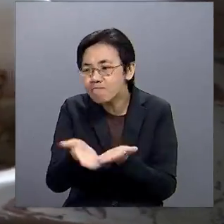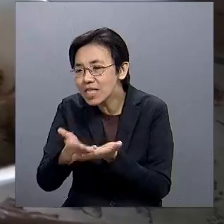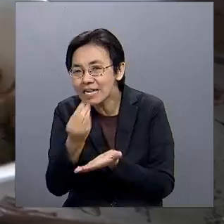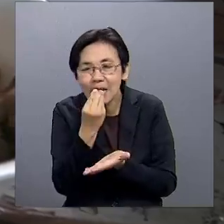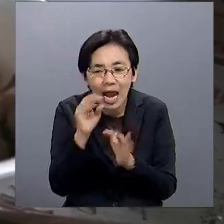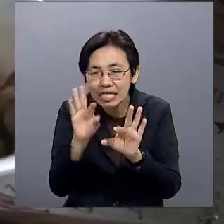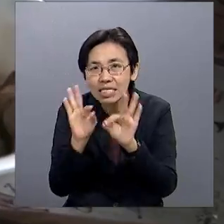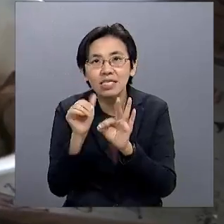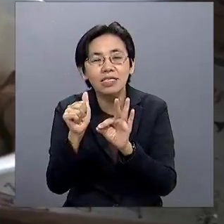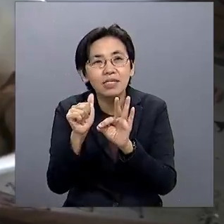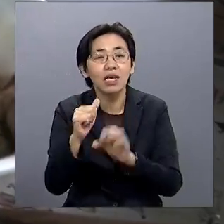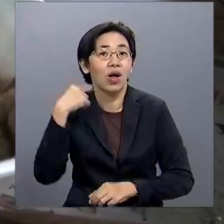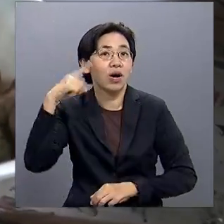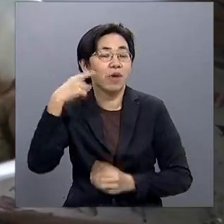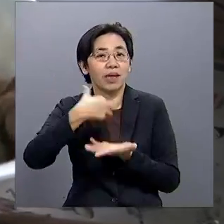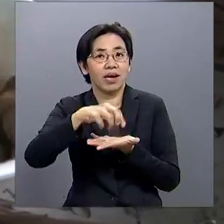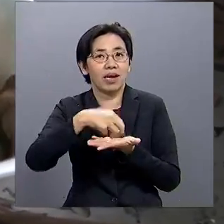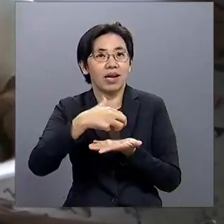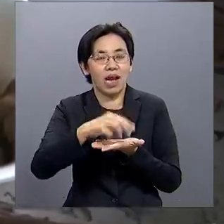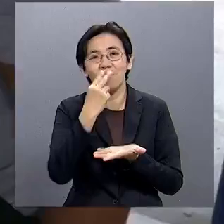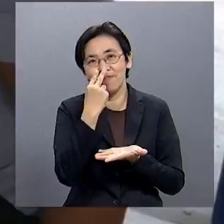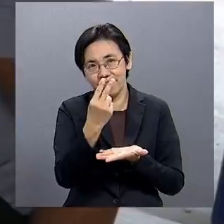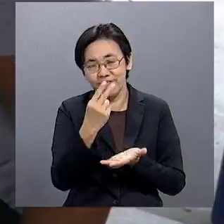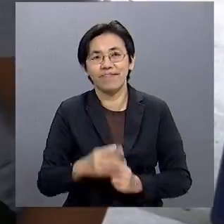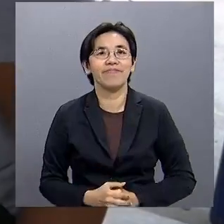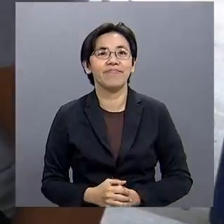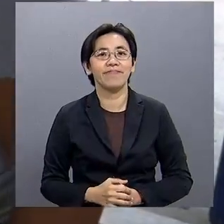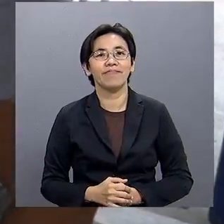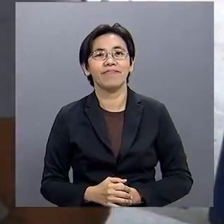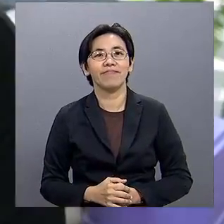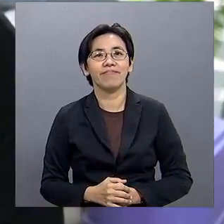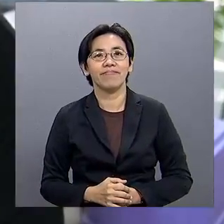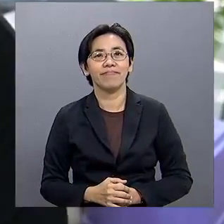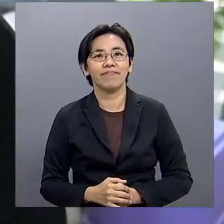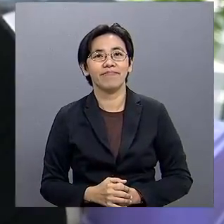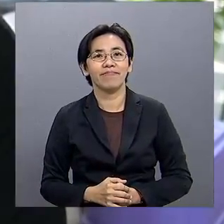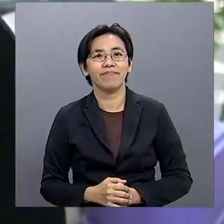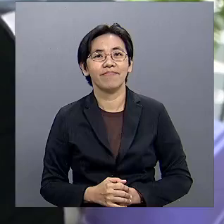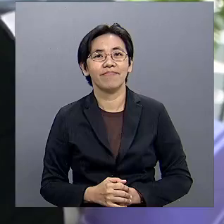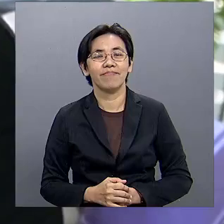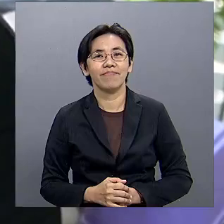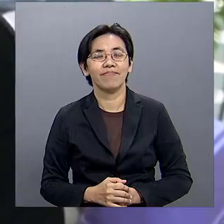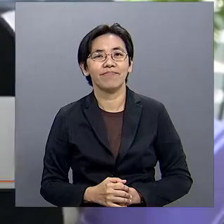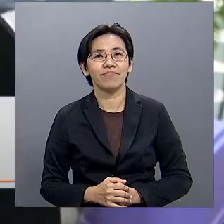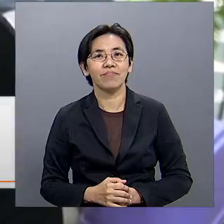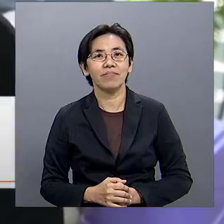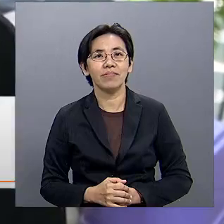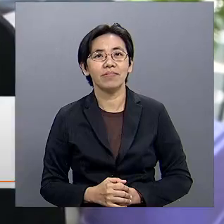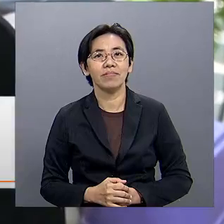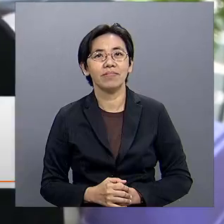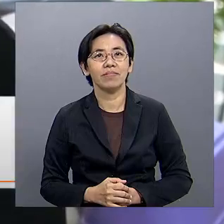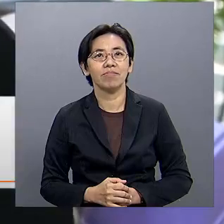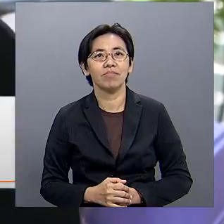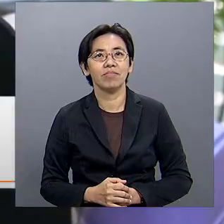ของคุณชลิตาเล่าถึงแรงบันดาลใจในเรื่องนี้กันหน่อยครับ เราก็เกิดจากการที่ว่าเราฝึกทำกินที่บ้